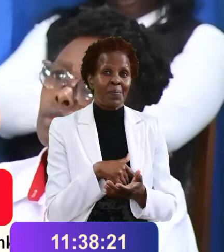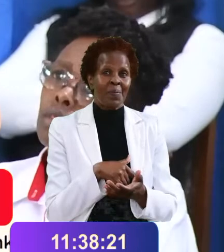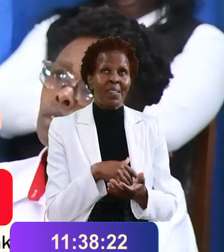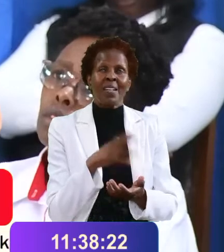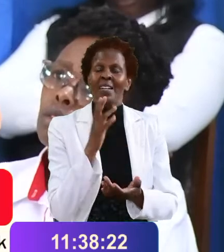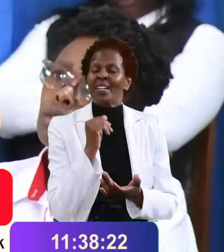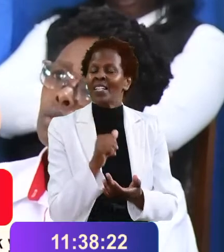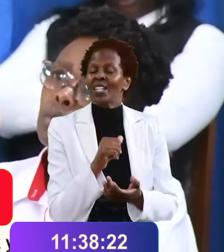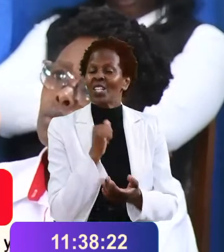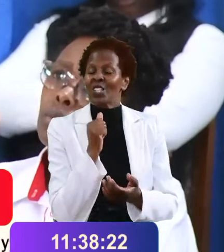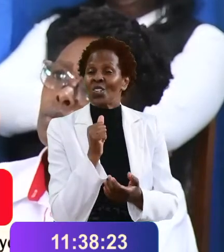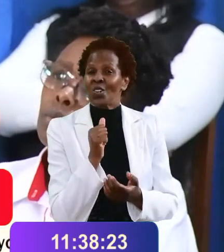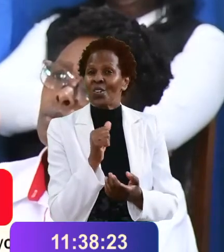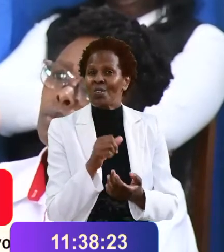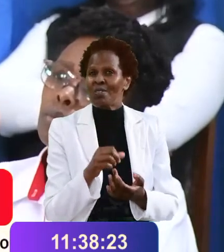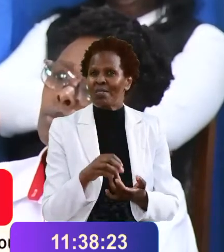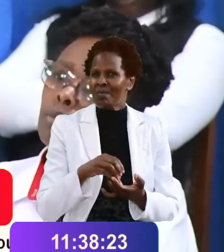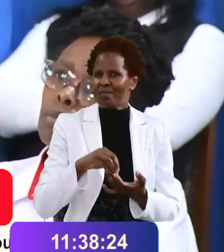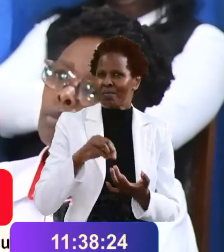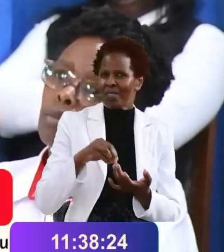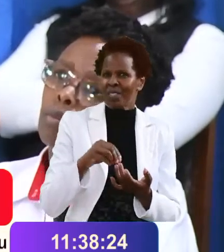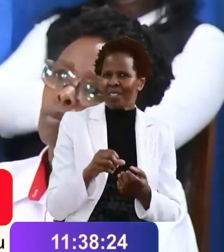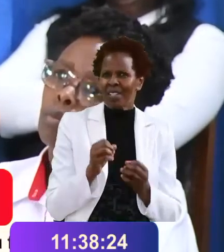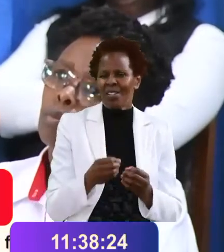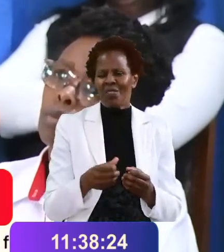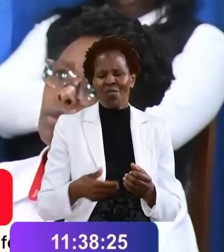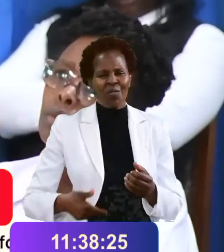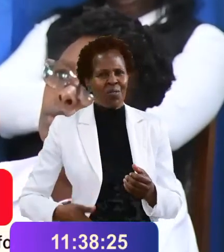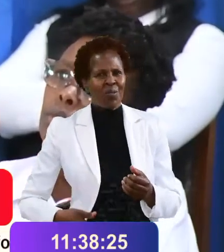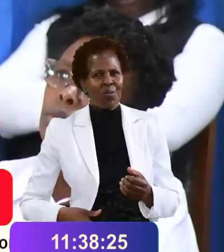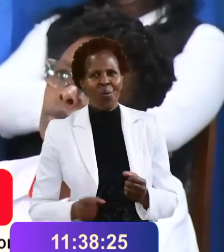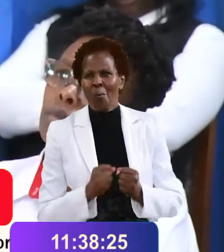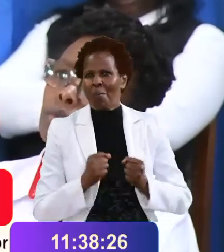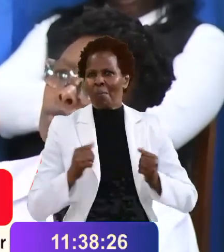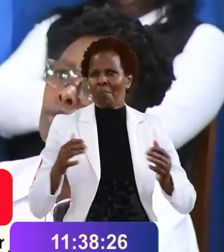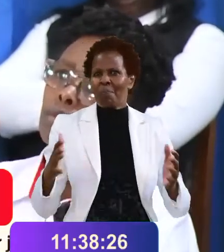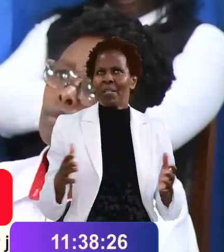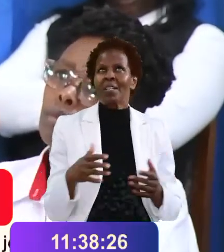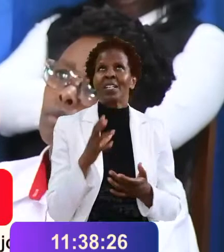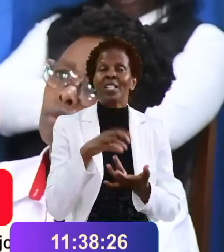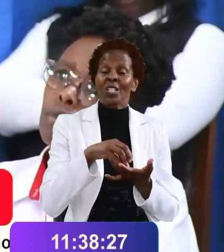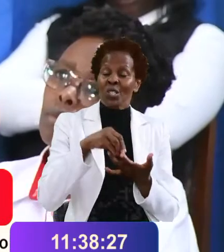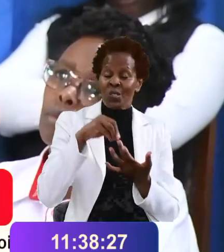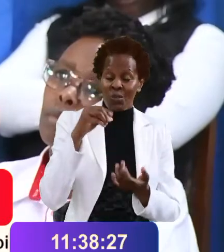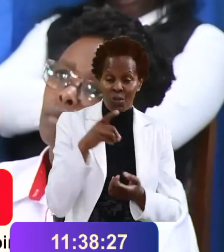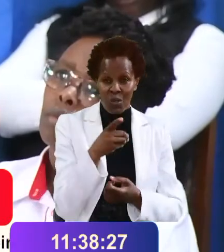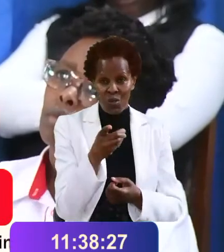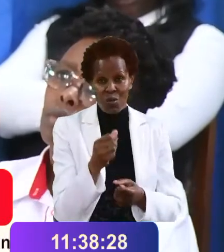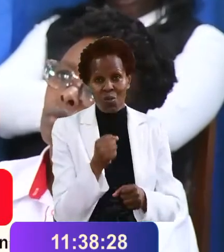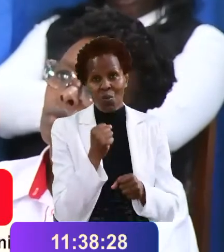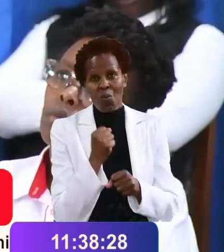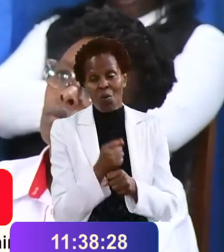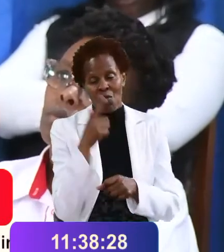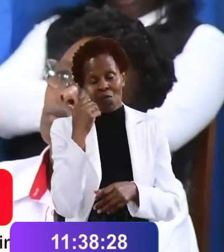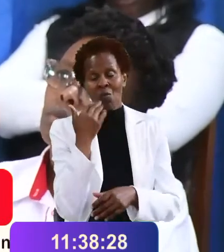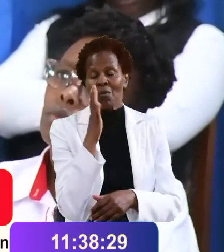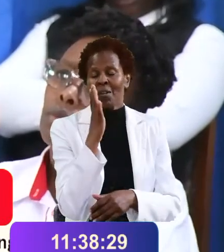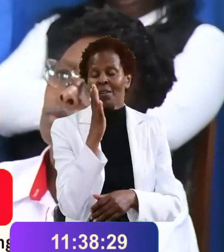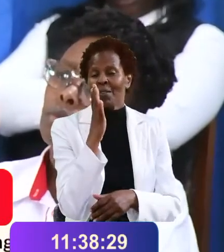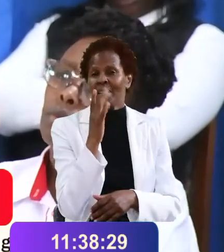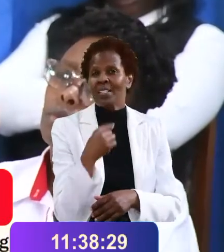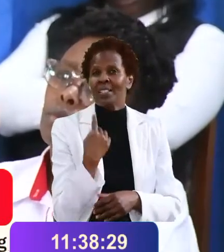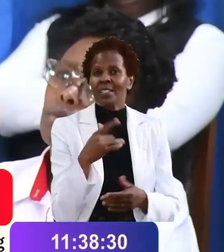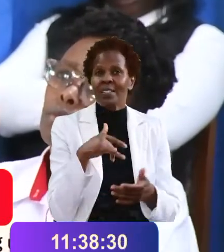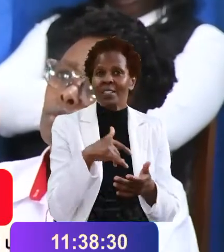habagui, wala ukue mdogo ama ukue mkubwa, atakuchagua kufanya kazi lake. Na anatuambia